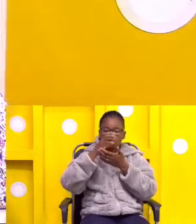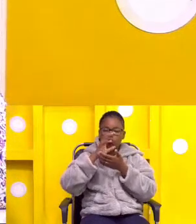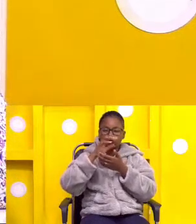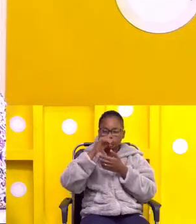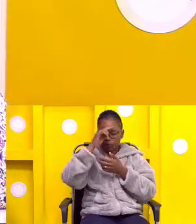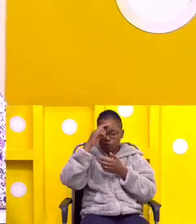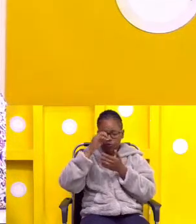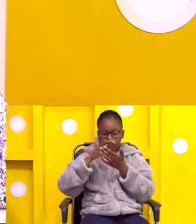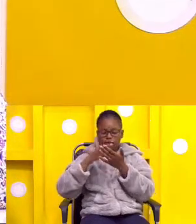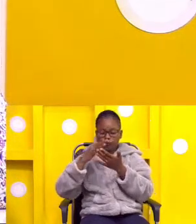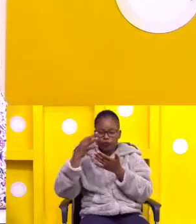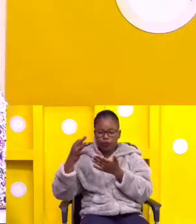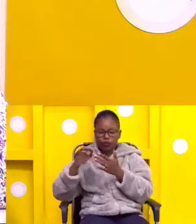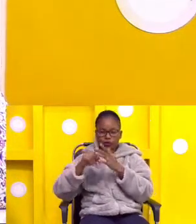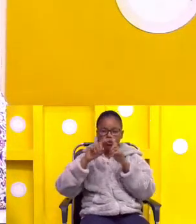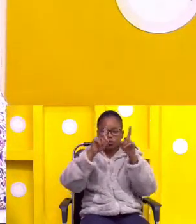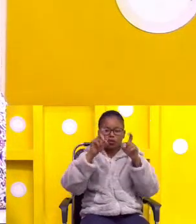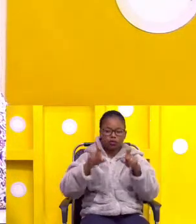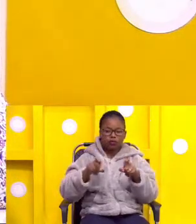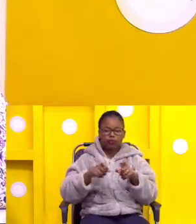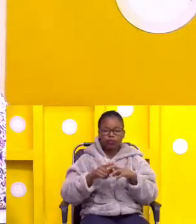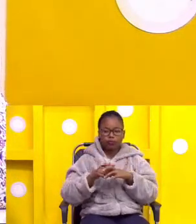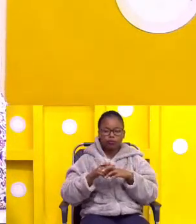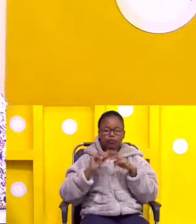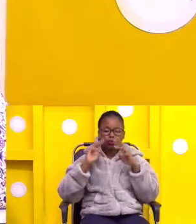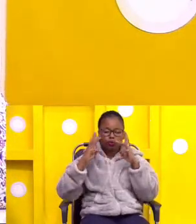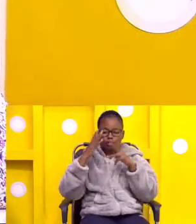dhulano. Tiga kwa maka.